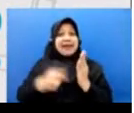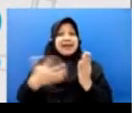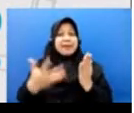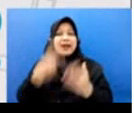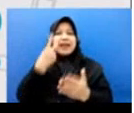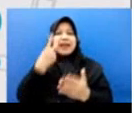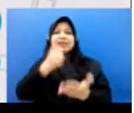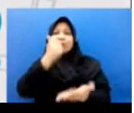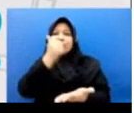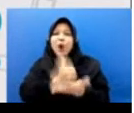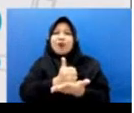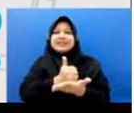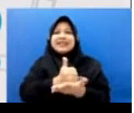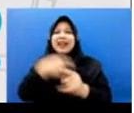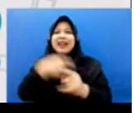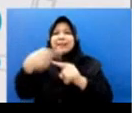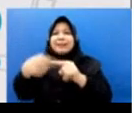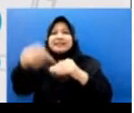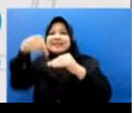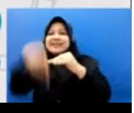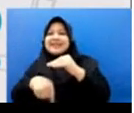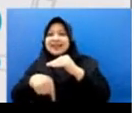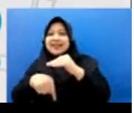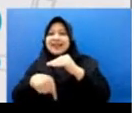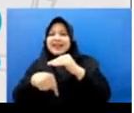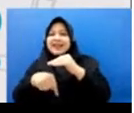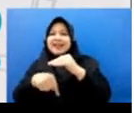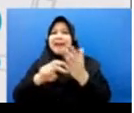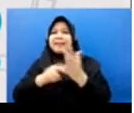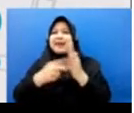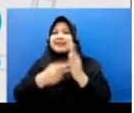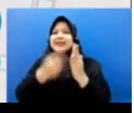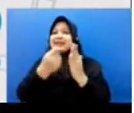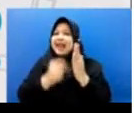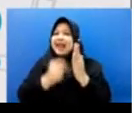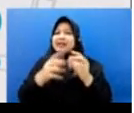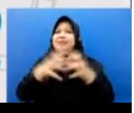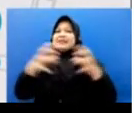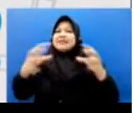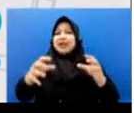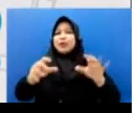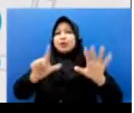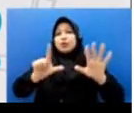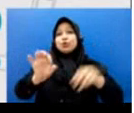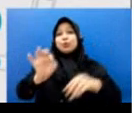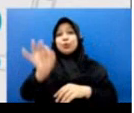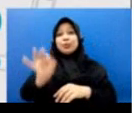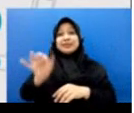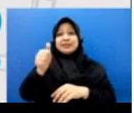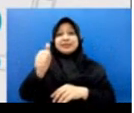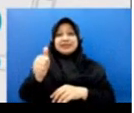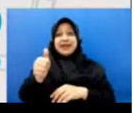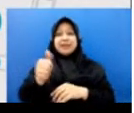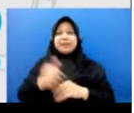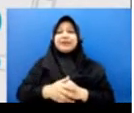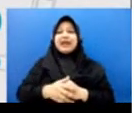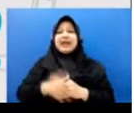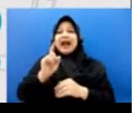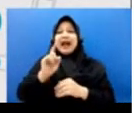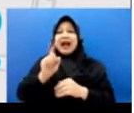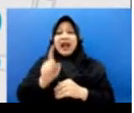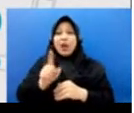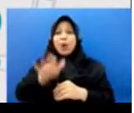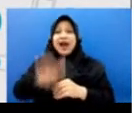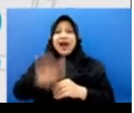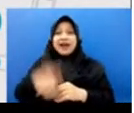detail. Nah, itu perlu punya bobot yang tinggi, misalnya 70%. Mereka yang early adopter itu akan dapat nilai